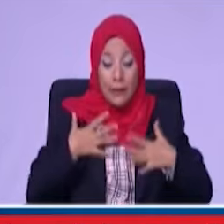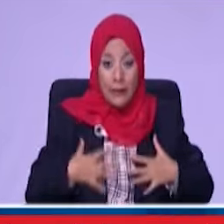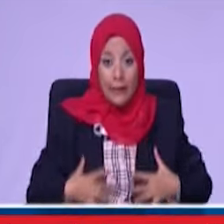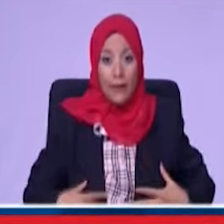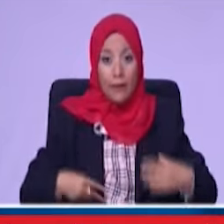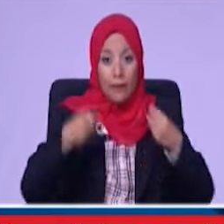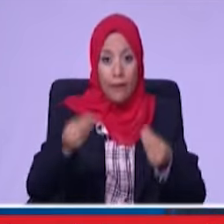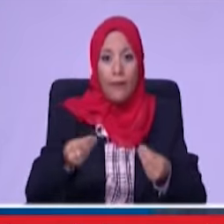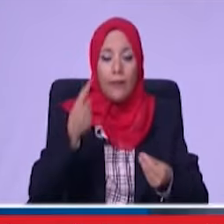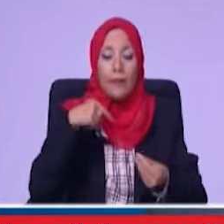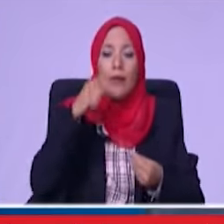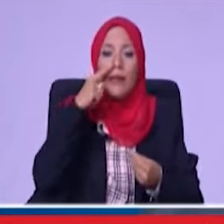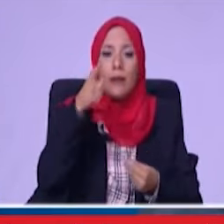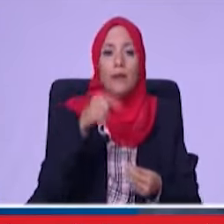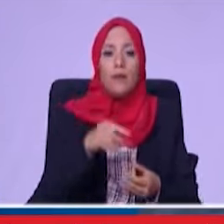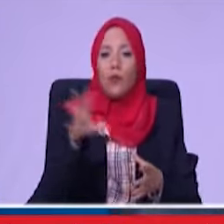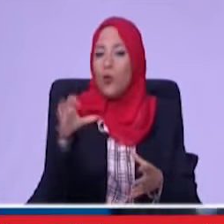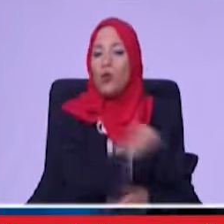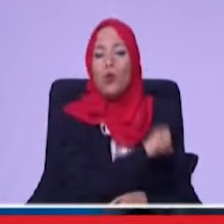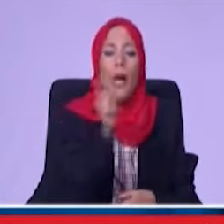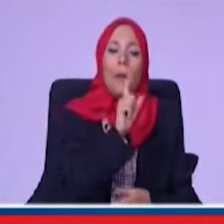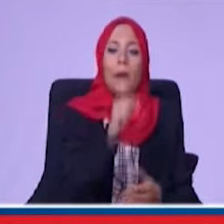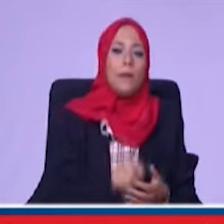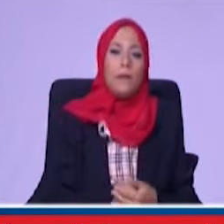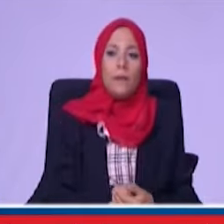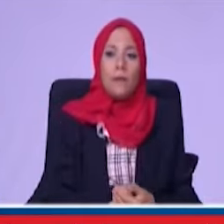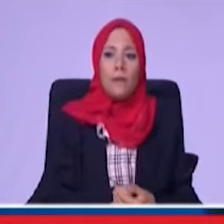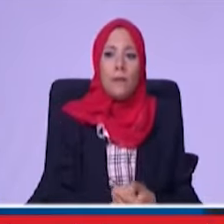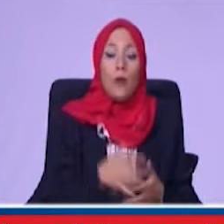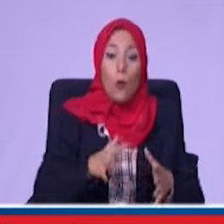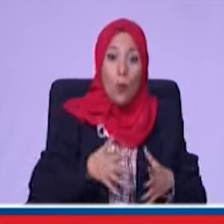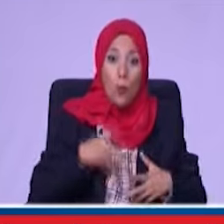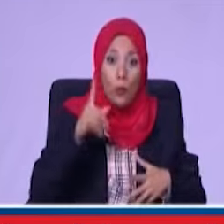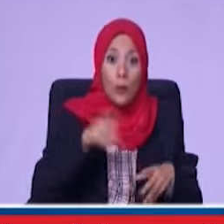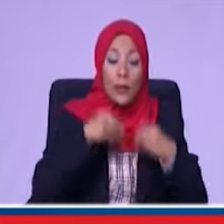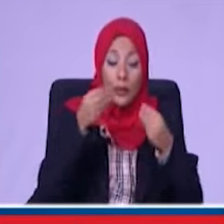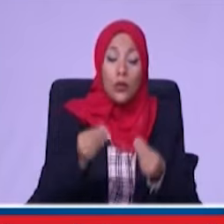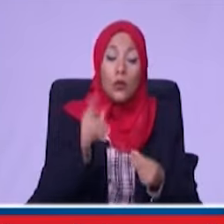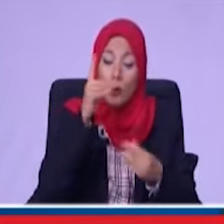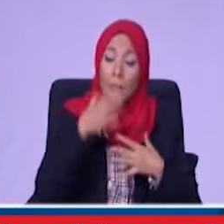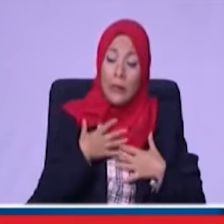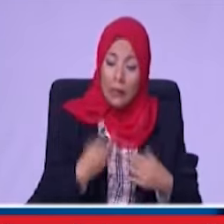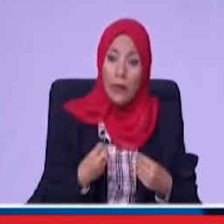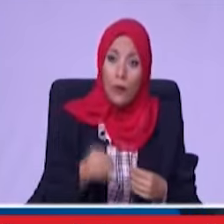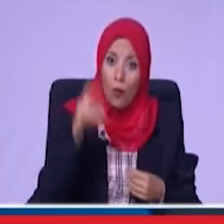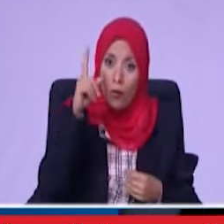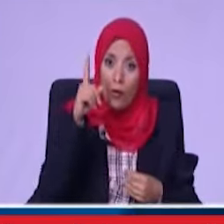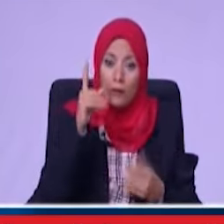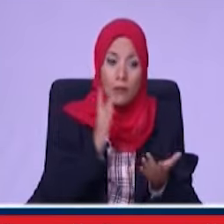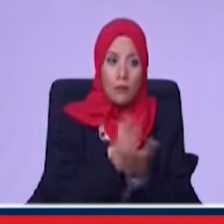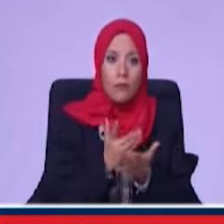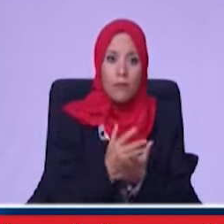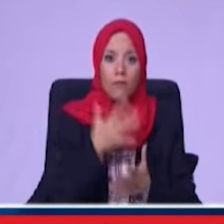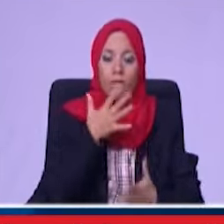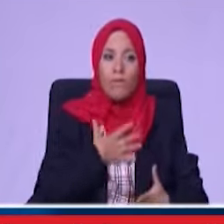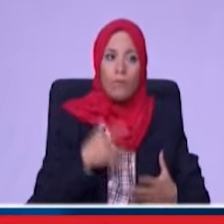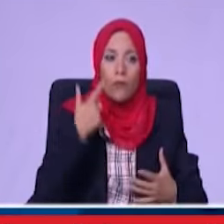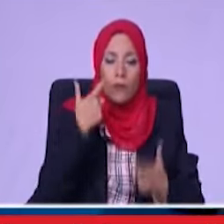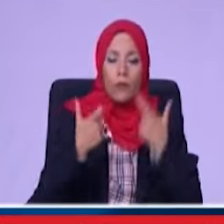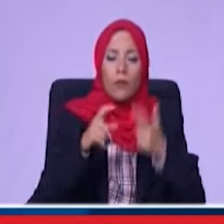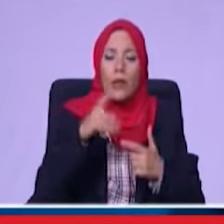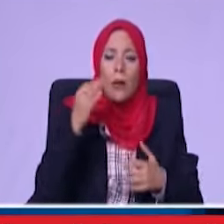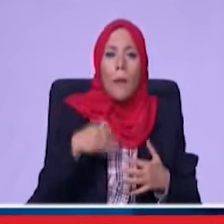فلا أنزعه عنه أبدا. فيشفع له ومستنيه بفضل الله وحده، لأن الشفاعات دي نعمة من